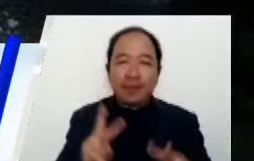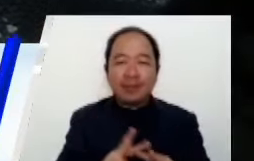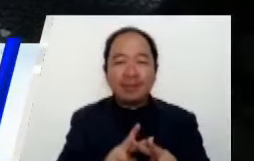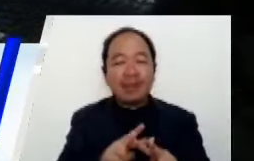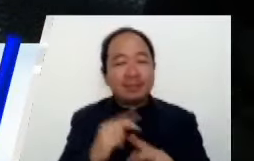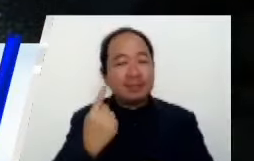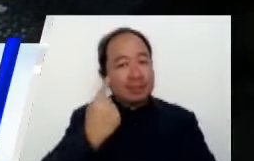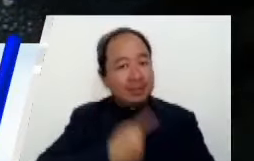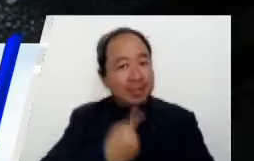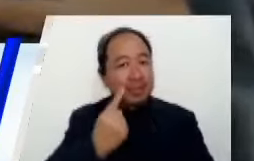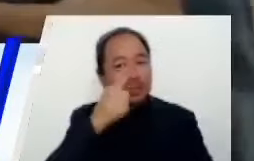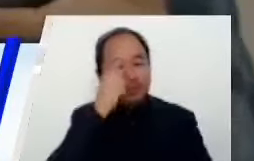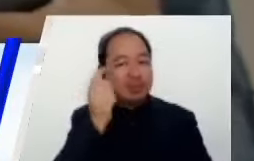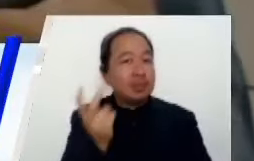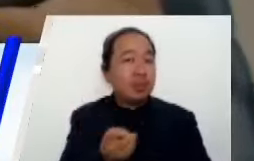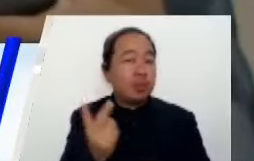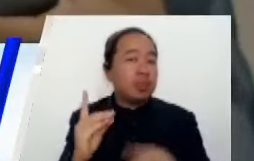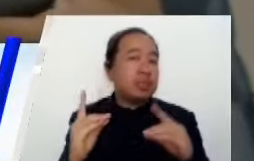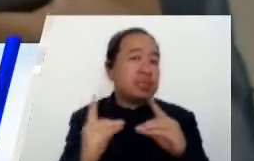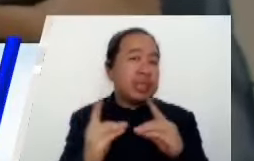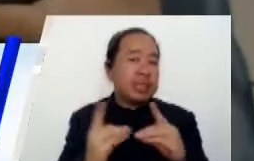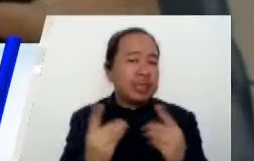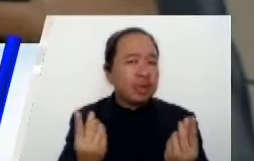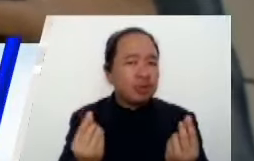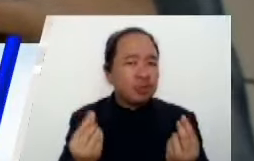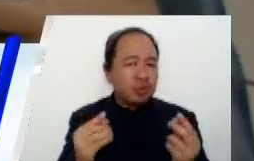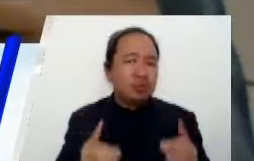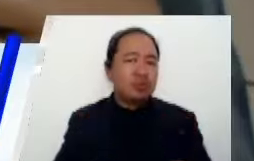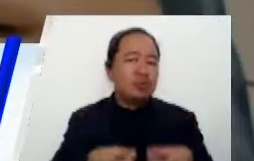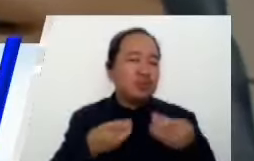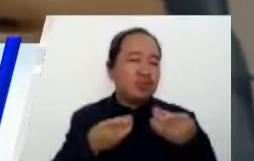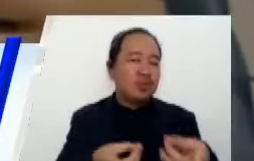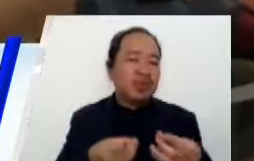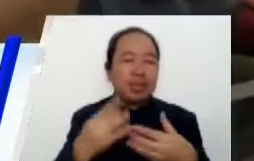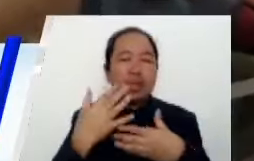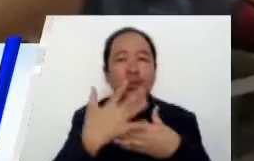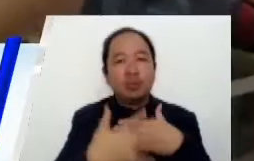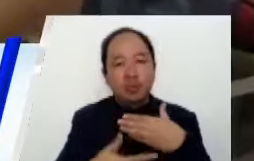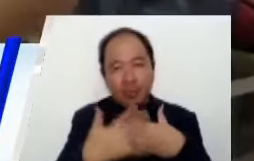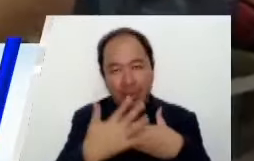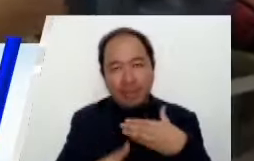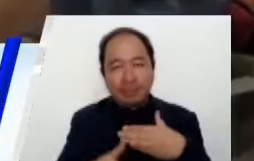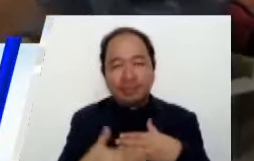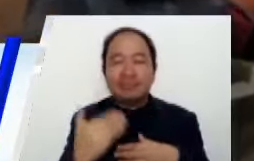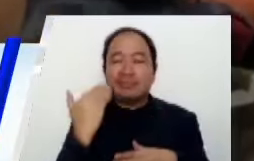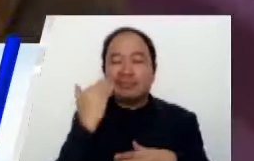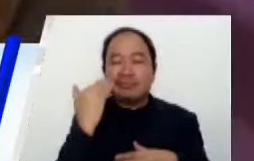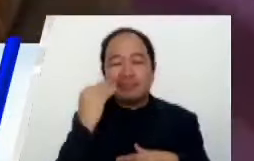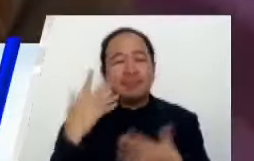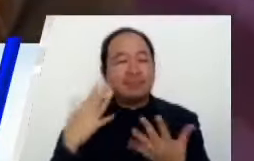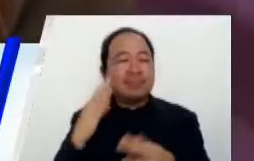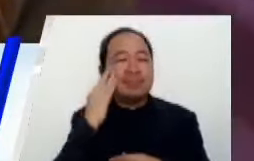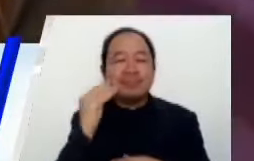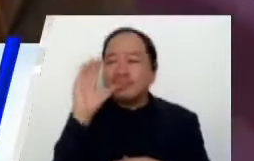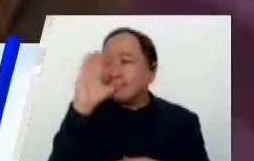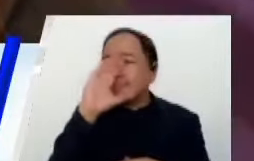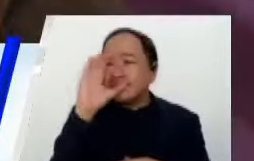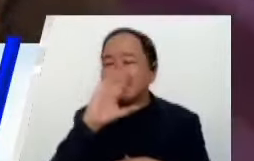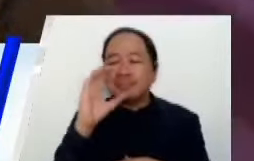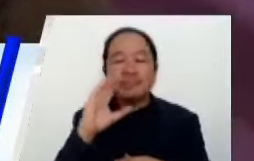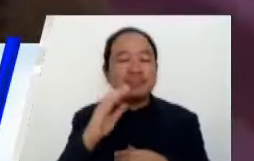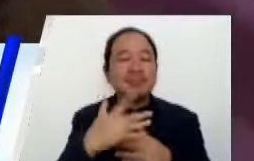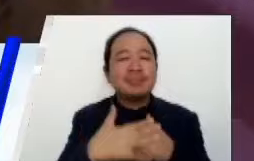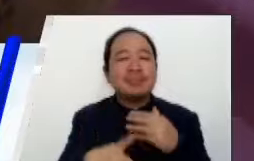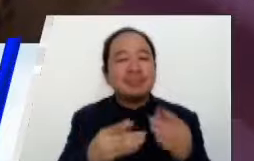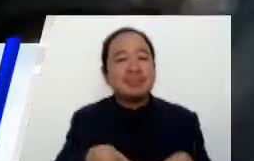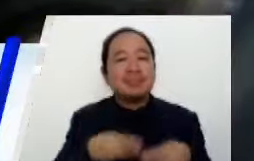nila, magdo-donate ng dugo. Alam daw kasi nila ang hirap na makahanap ng blood donor. That time nung na-hospital